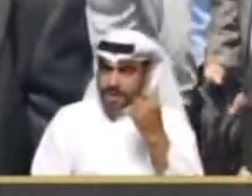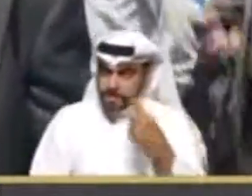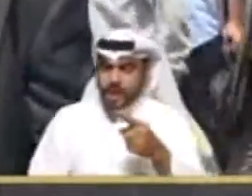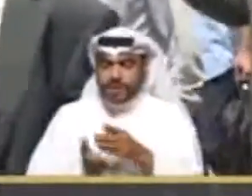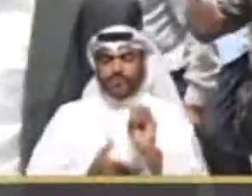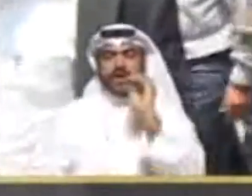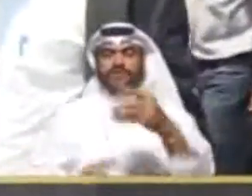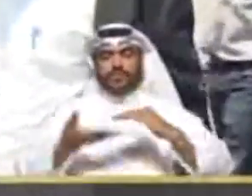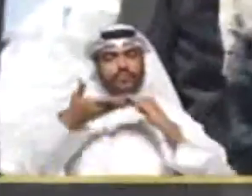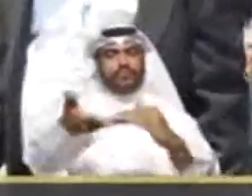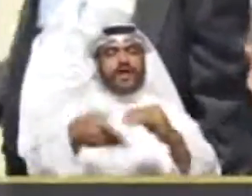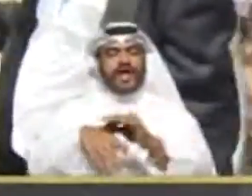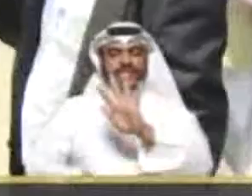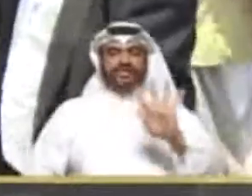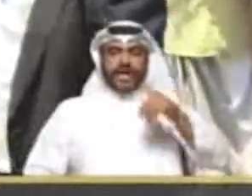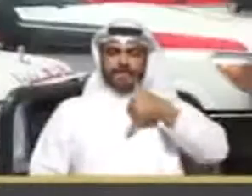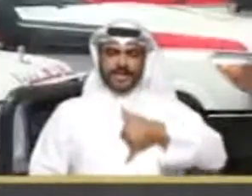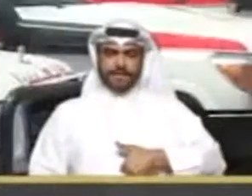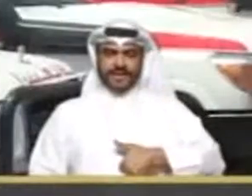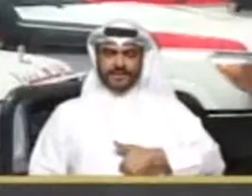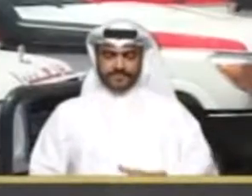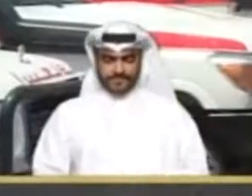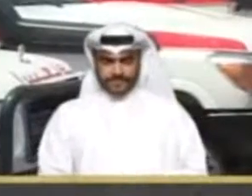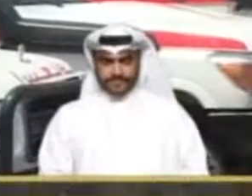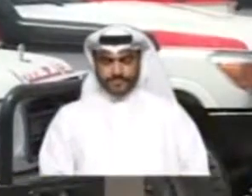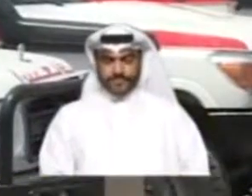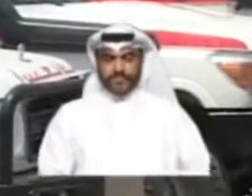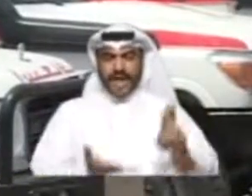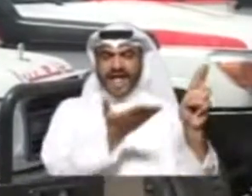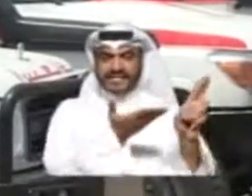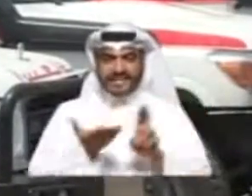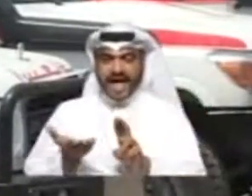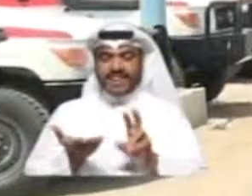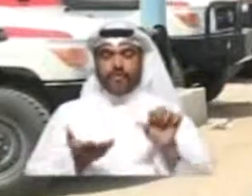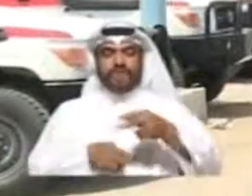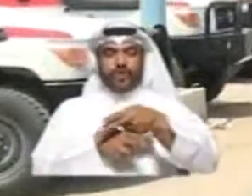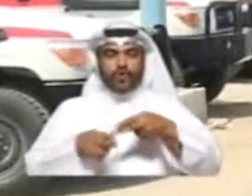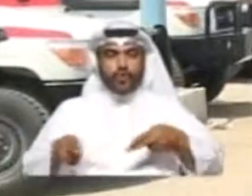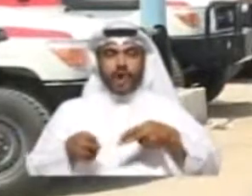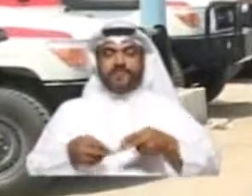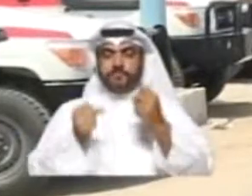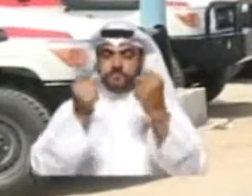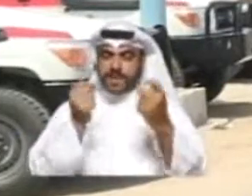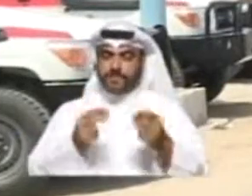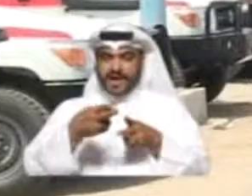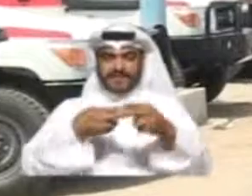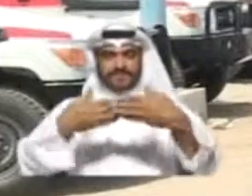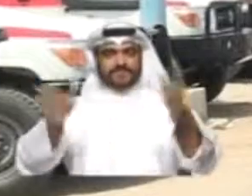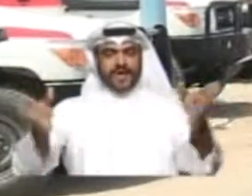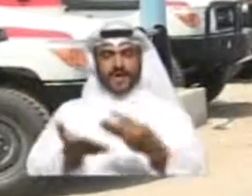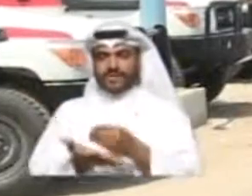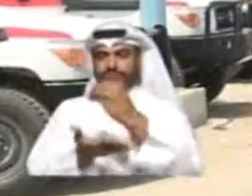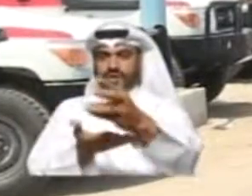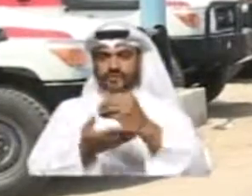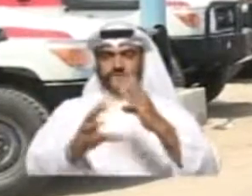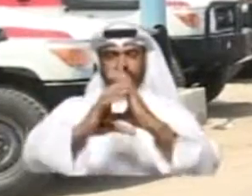أنها تصب في صالح الشعب اليمني. زيارة الوفد الكويتي وتدشين استلام 3 حاويات